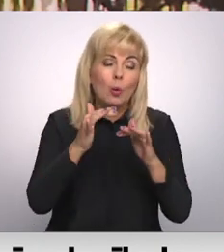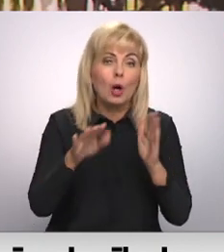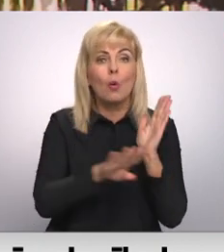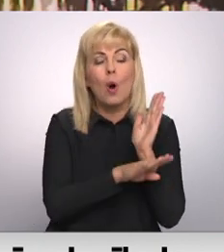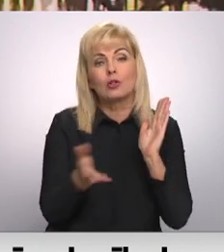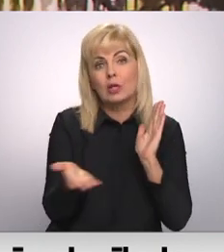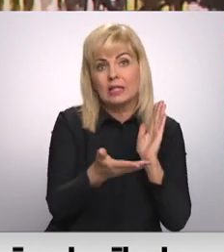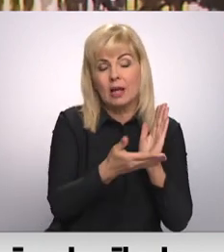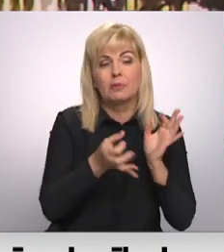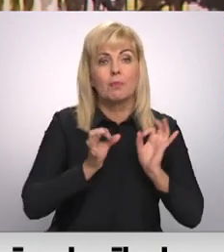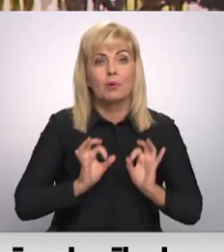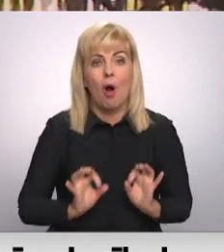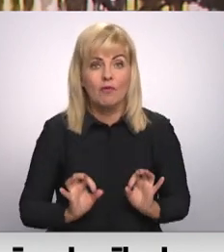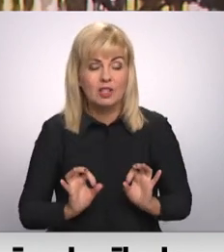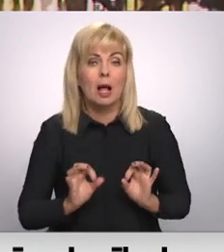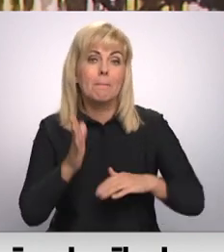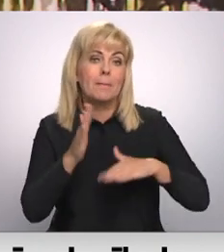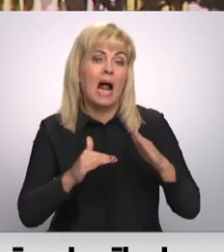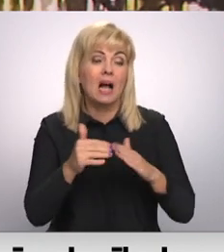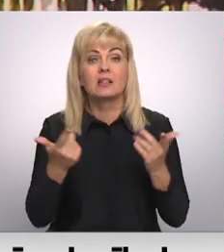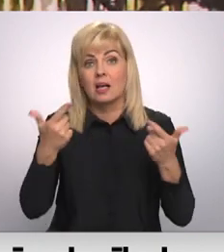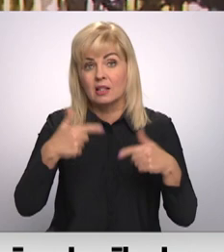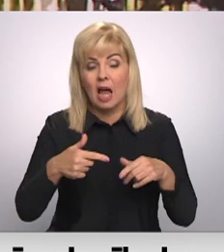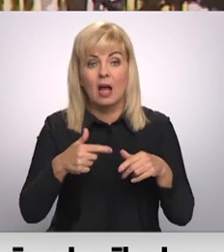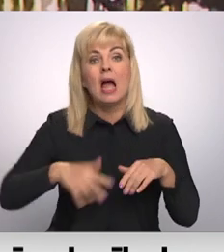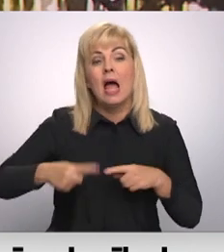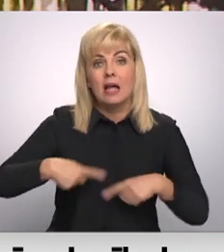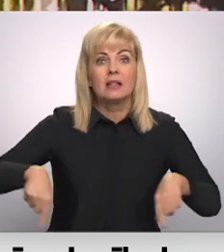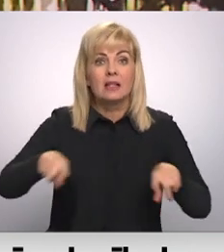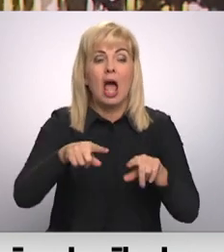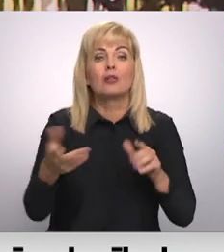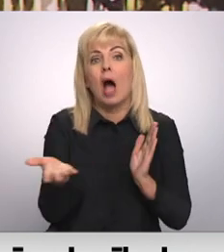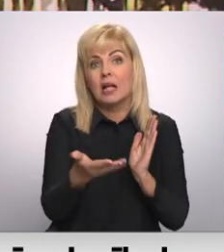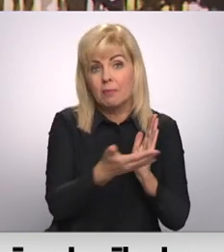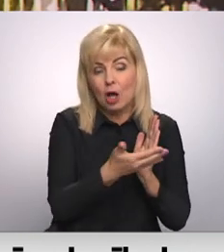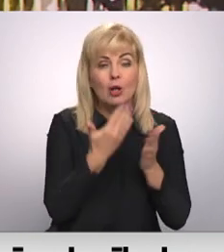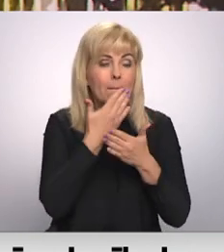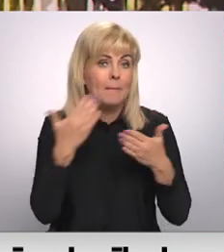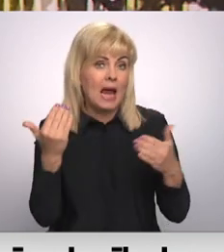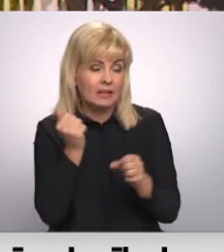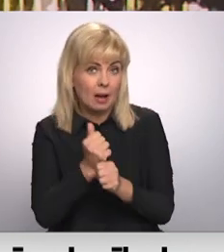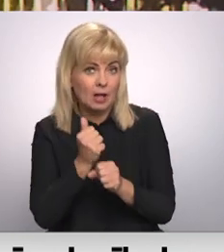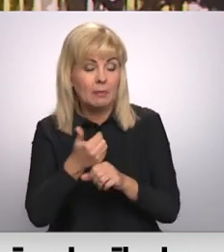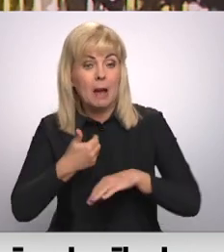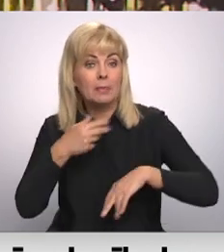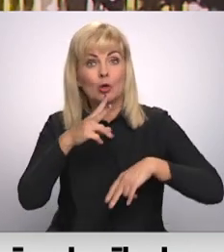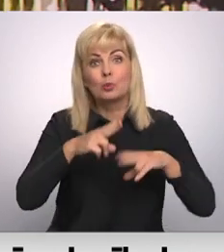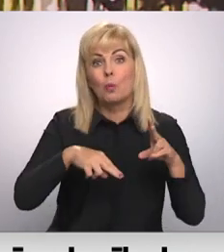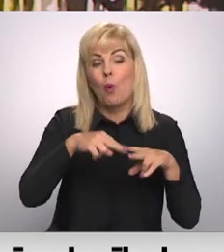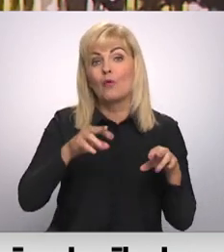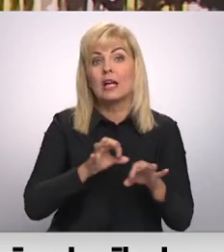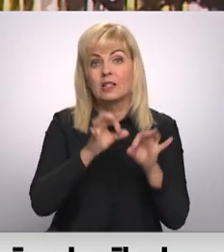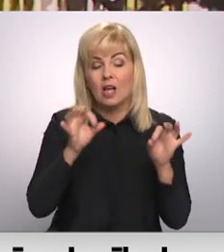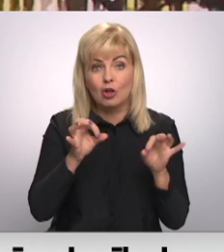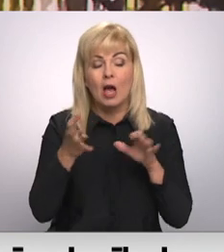izcērt profesionālās izglītības prakses laikā. Teritorijas atmežošana ir viens no pēdējiem darbiem pirms būvniecības sākšanas,